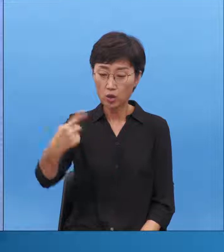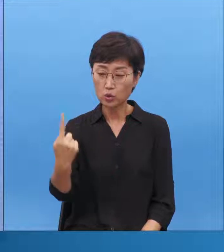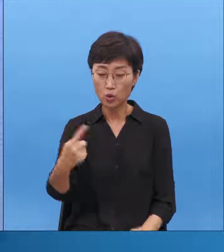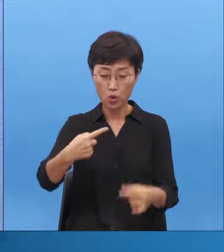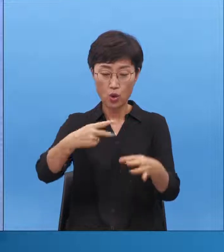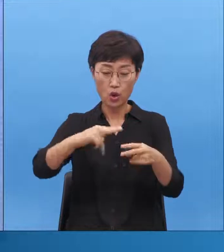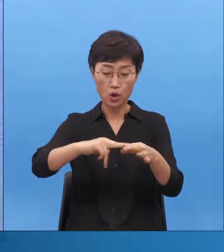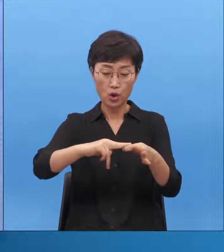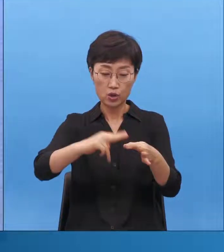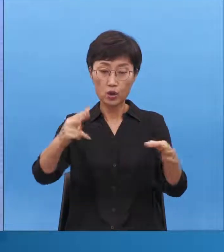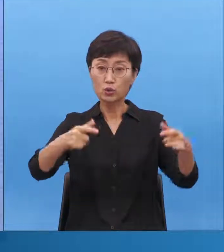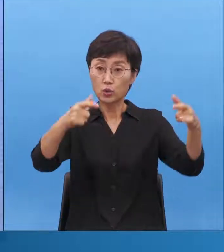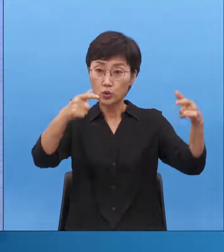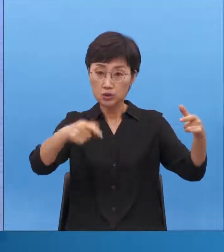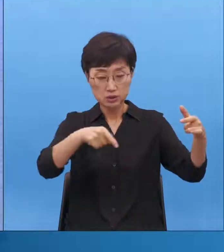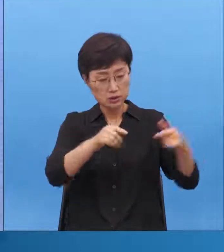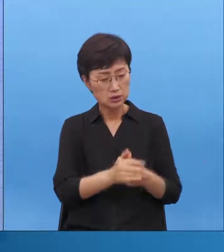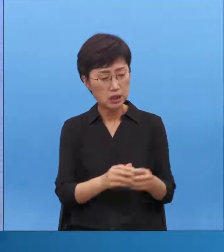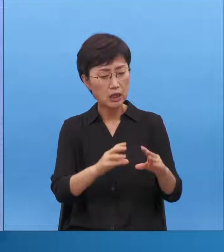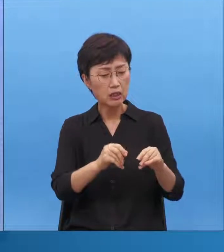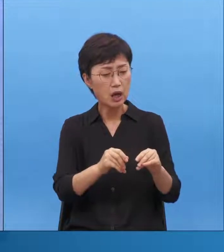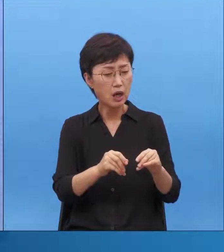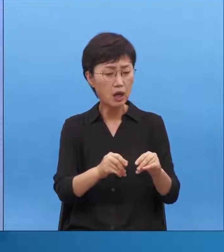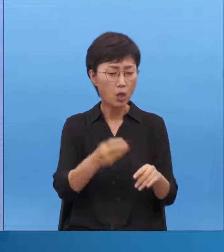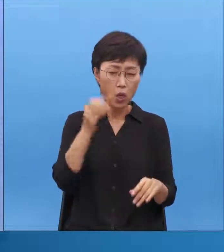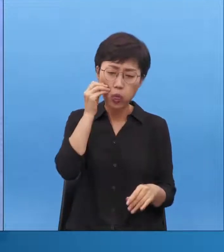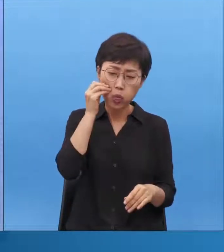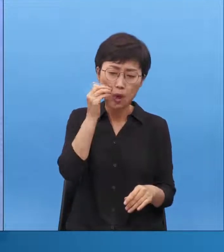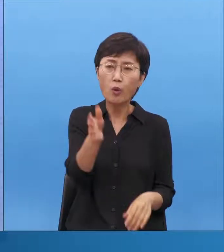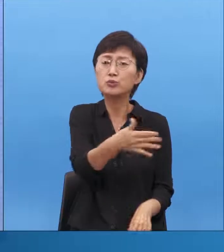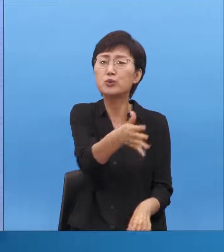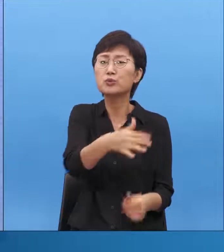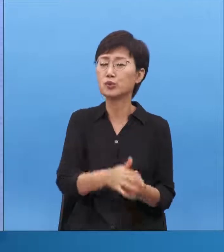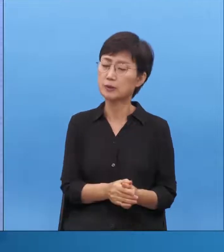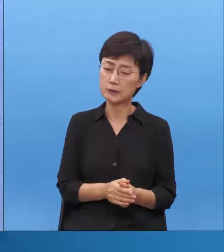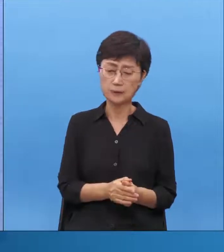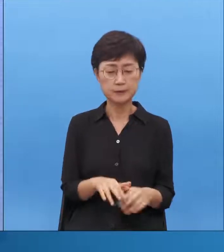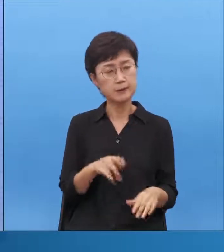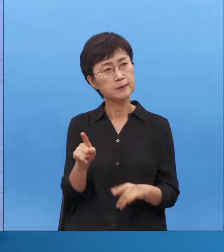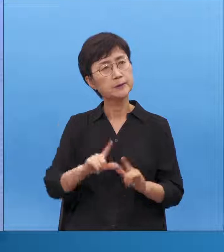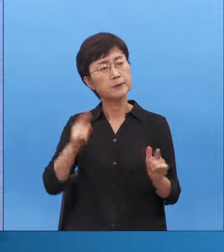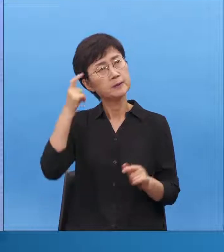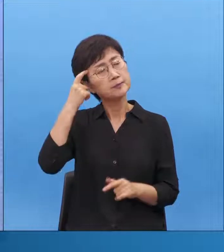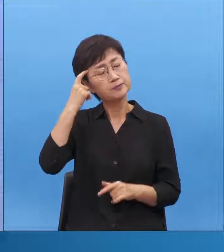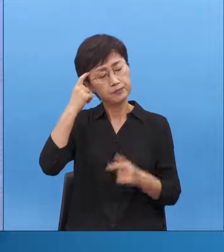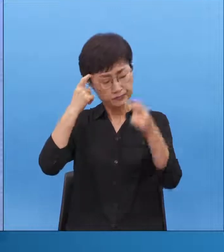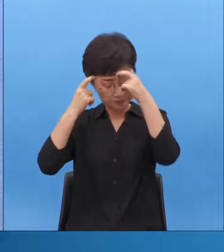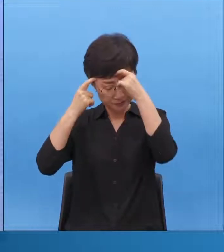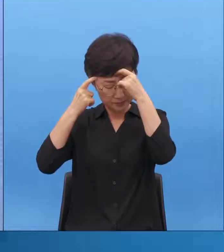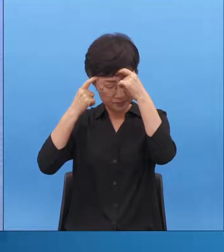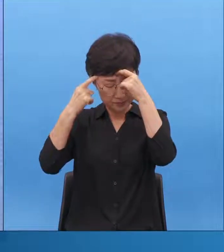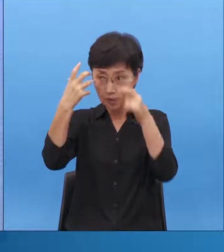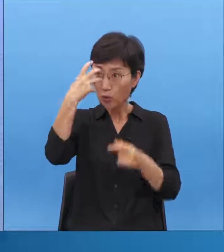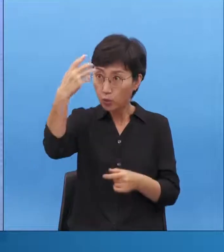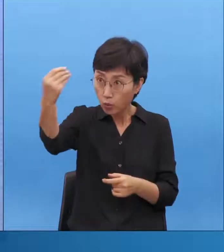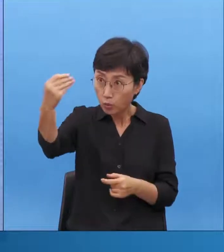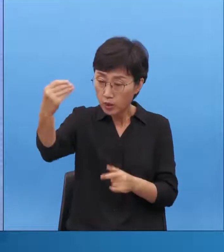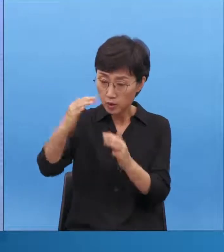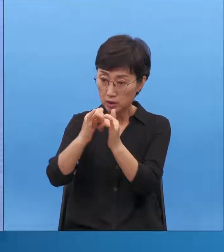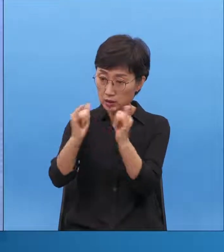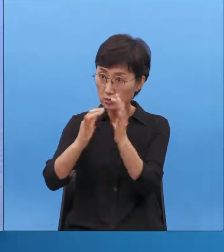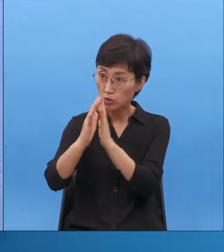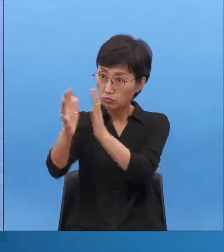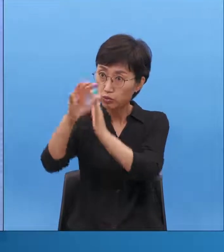area. 예비군 훈련을 받고 내려오는데 사람들이 이리로 내려오는 거예요. And I saw that the military, the soldiers are receiving training, and they're coming